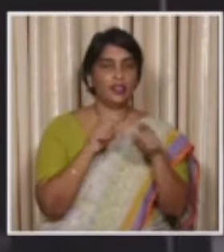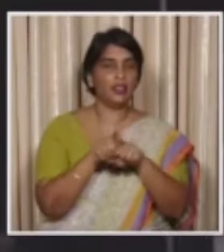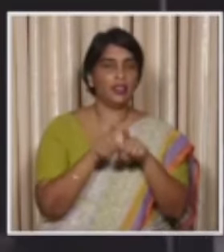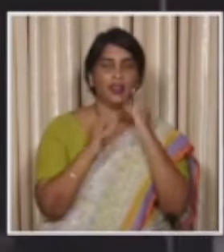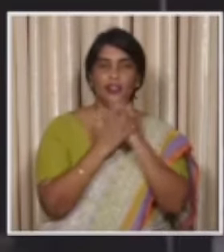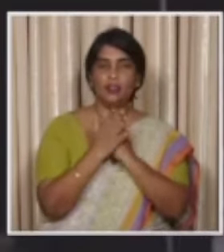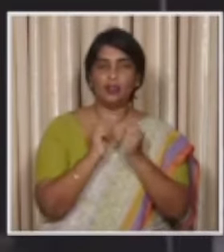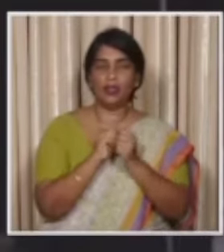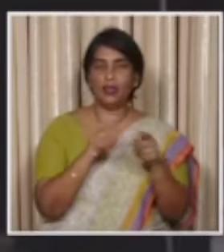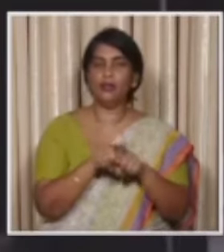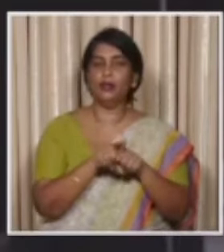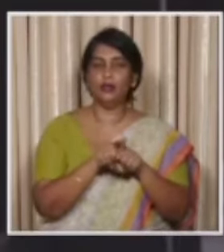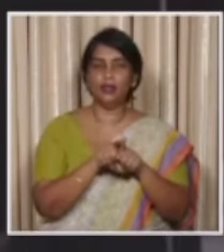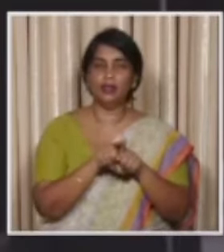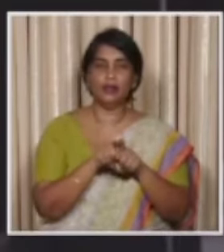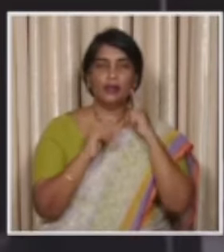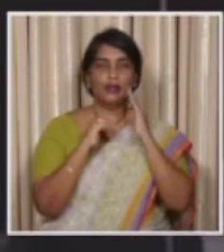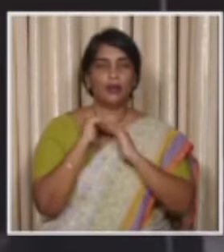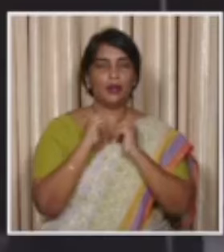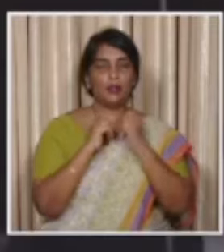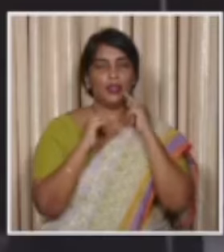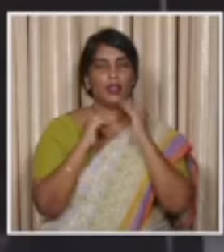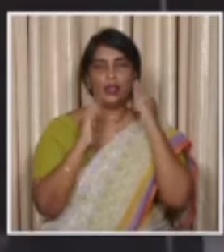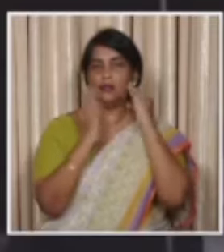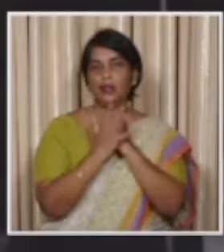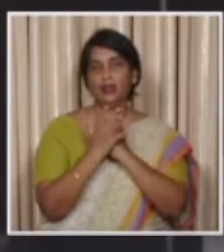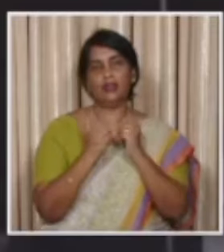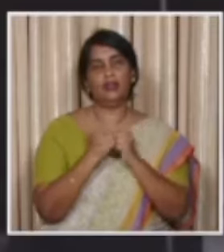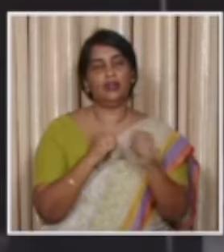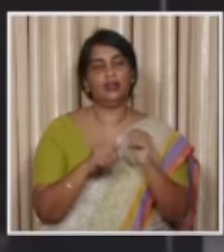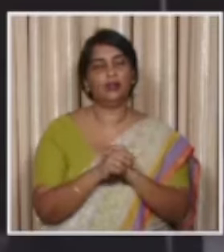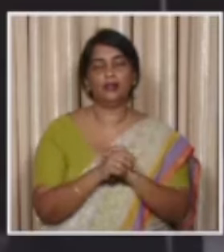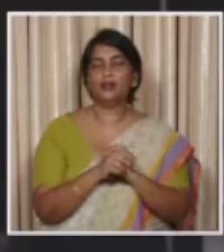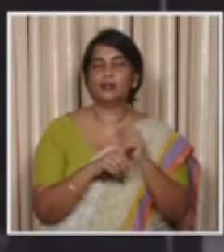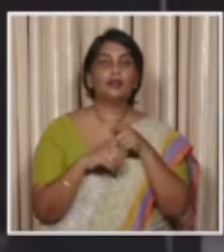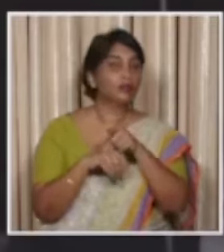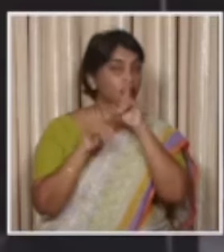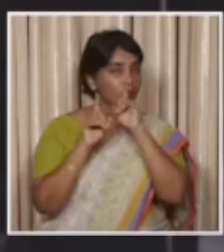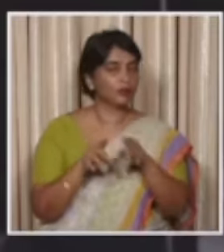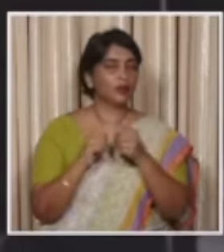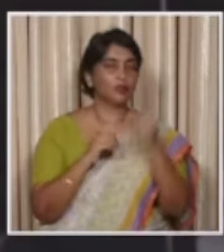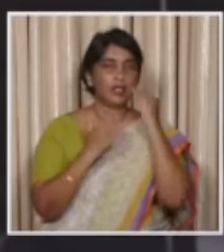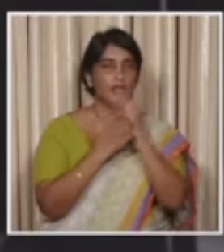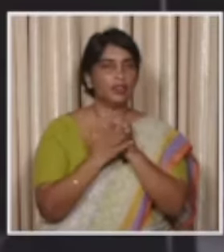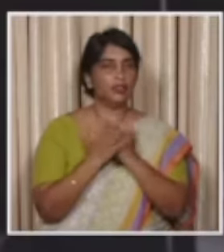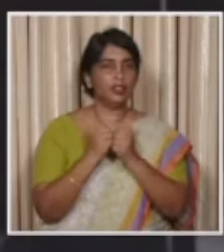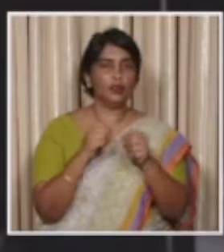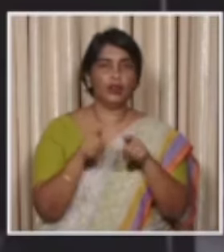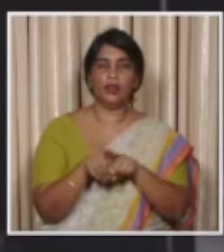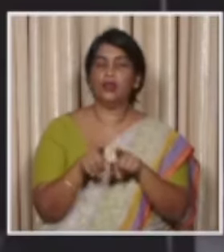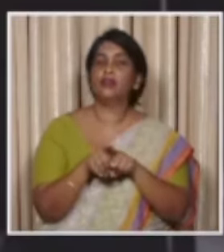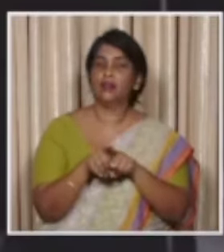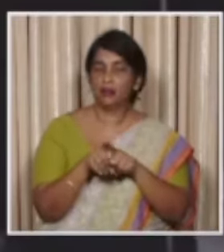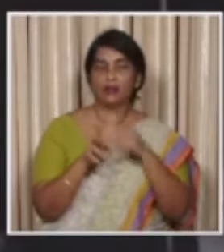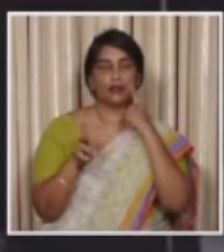බෝධිපටුමගේ ගහන්න තිබ්බ පොම්පාගාර නිර්මාණය කරන්න මේ ආණ්ඩුව කටයුතු කරේ නැහැ. ඒ නිසා තමයි අද මේ තරම් මේ